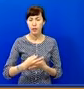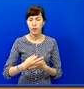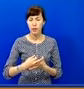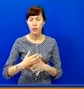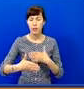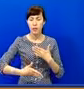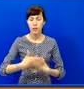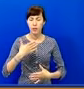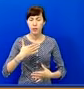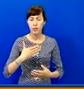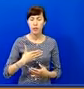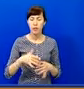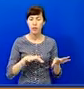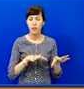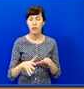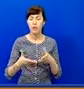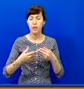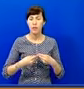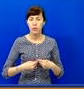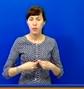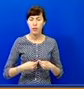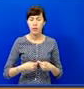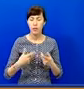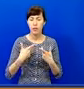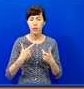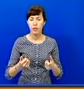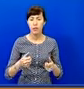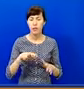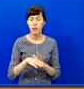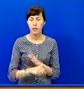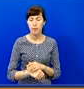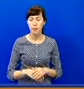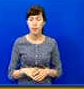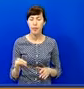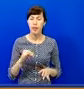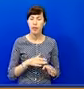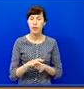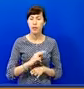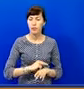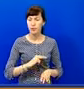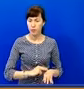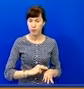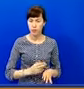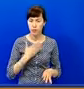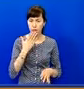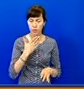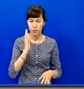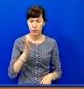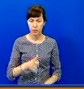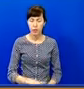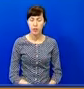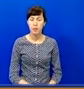тарту бойынша шаралар хабарлап, ақпарат енгізіңіз және атқарылған жұмыстар туралы баяндаңыз.